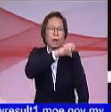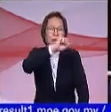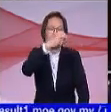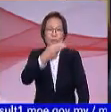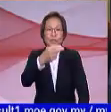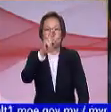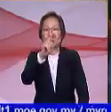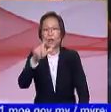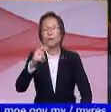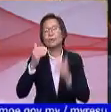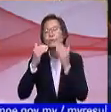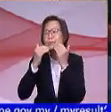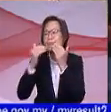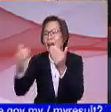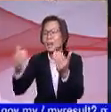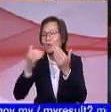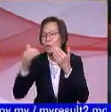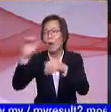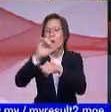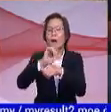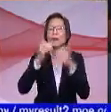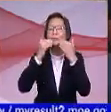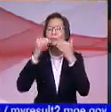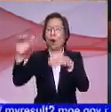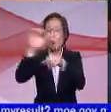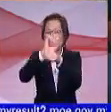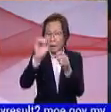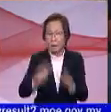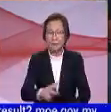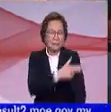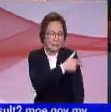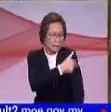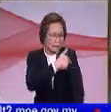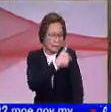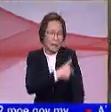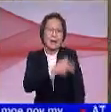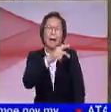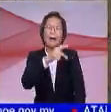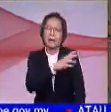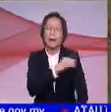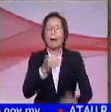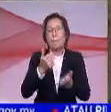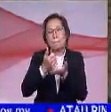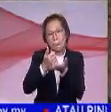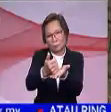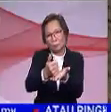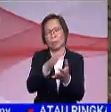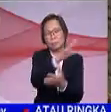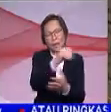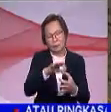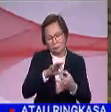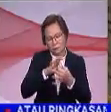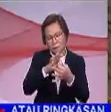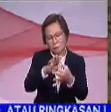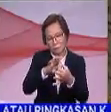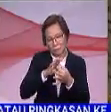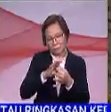zahirkan penghargaan kepada warga Kementerian Kesehatan Kelantan atas bantuan dan kerjasama diberikan kepada pihaknya